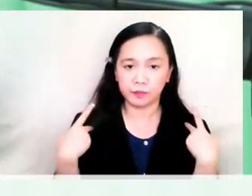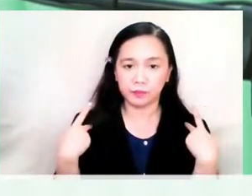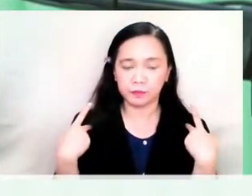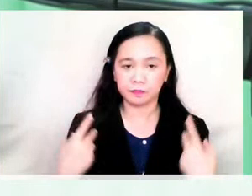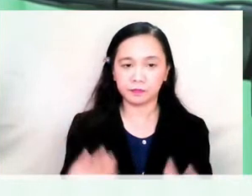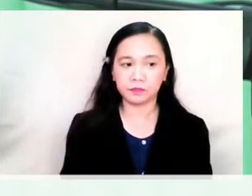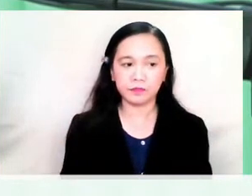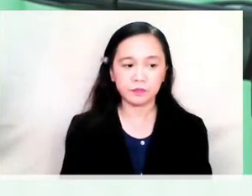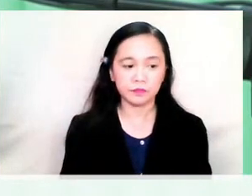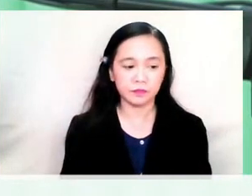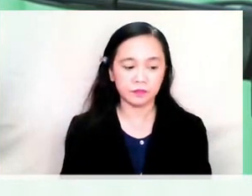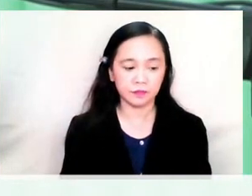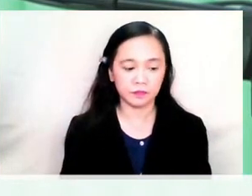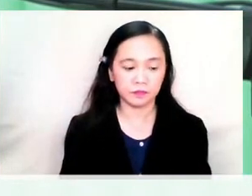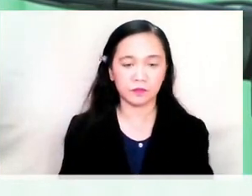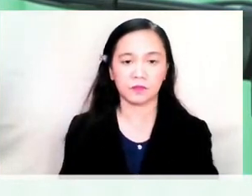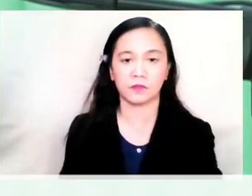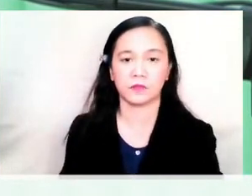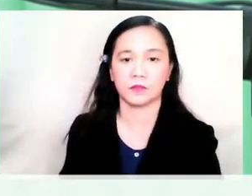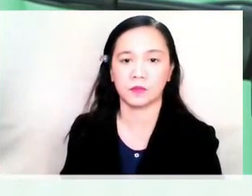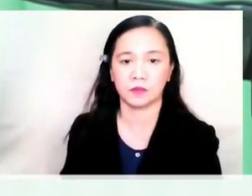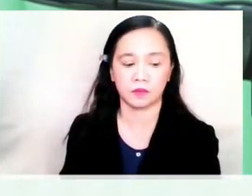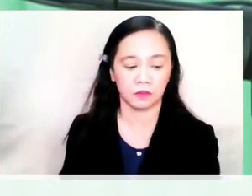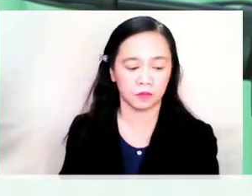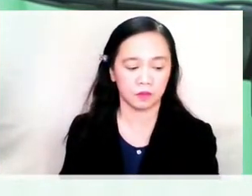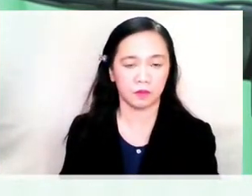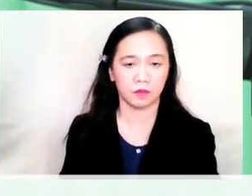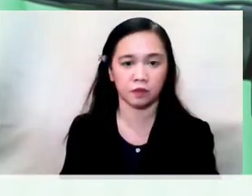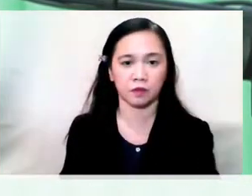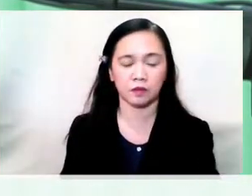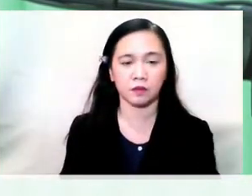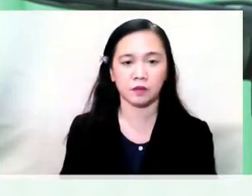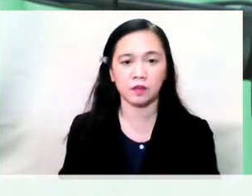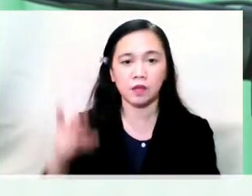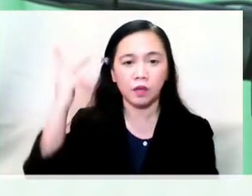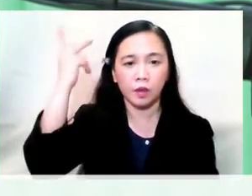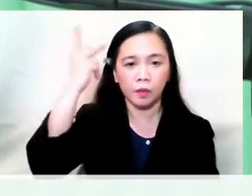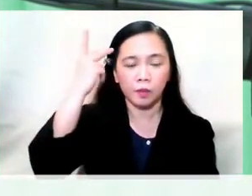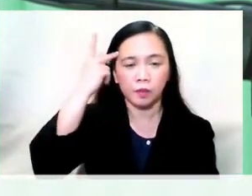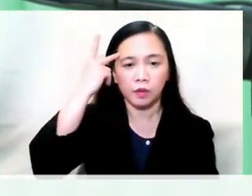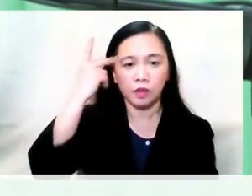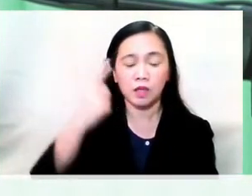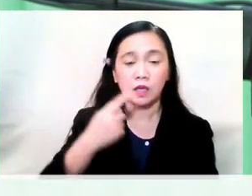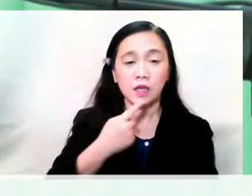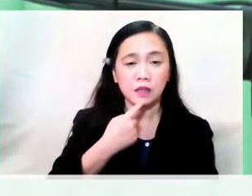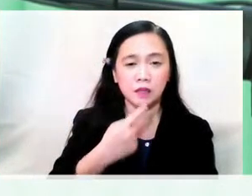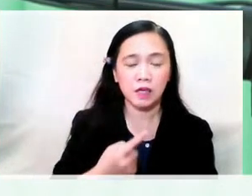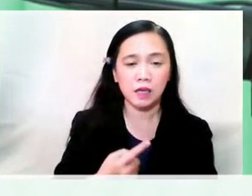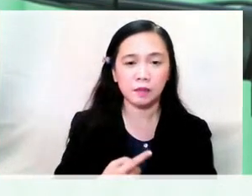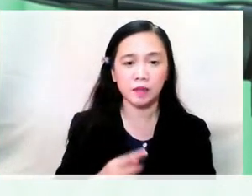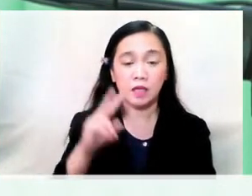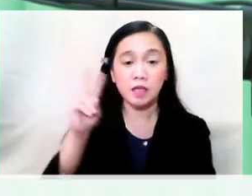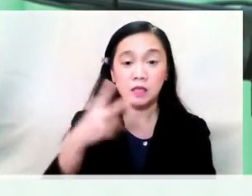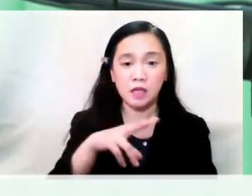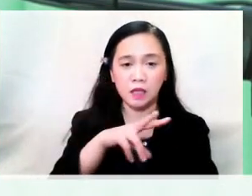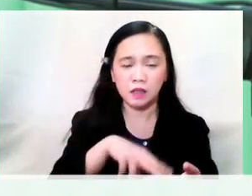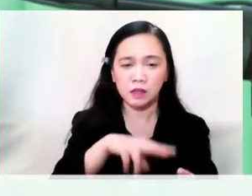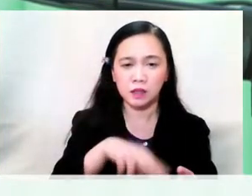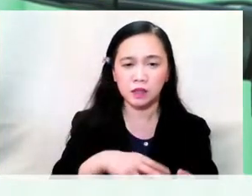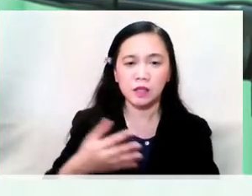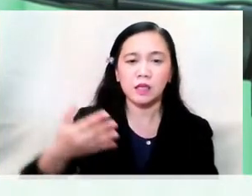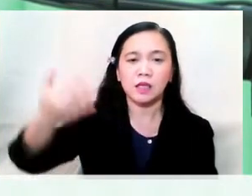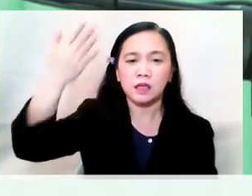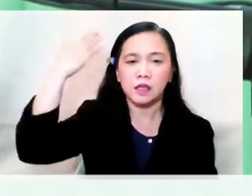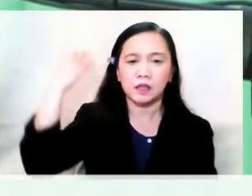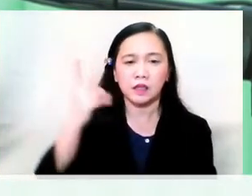Ang sabi ni San Pablo sa ating ikalawang pagbasa, na noon ang tingin natin sa